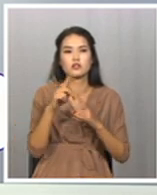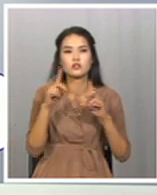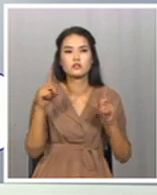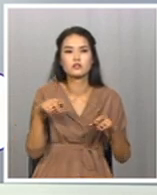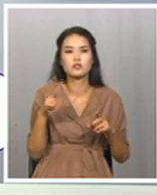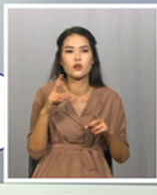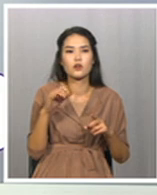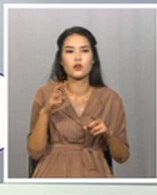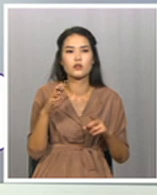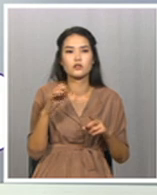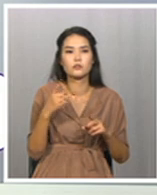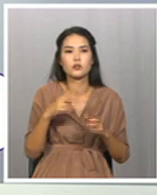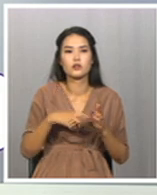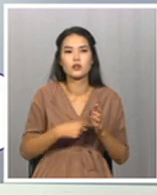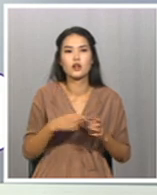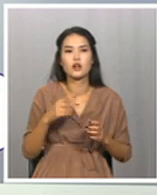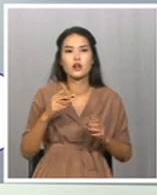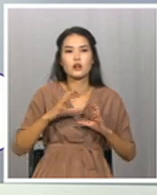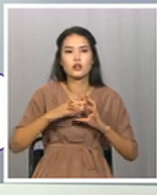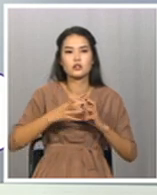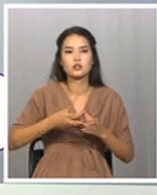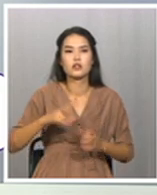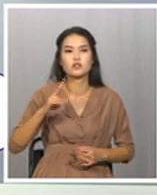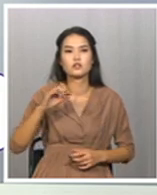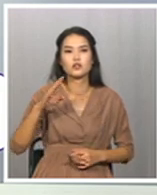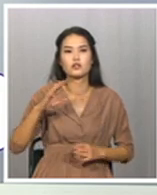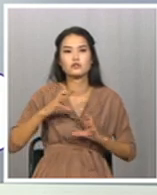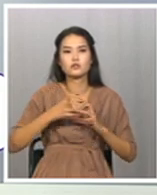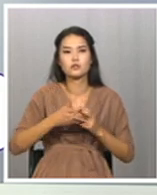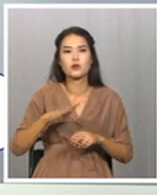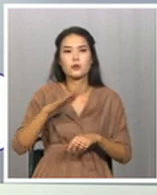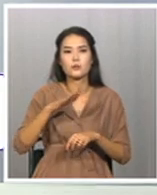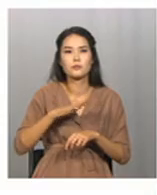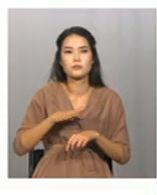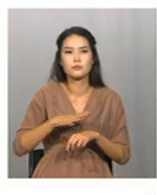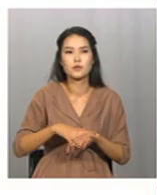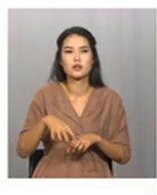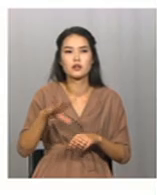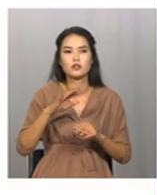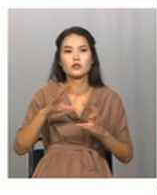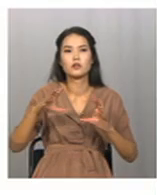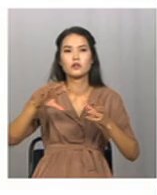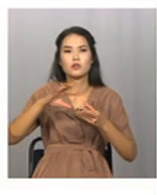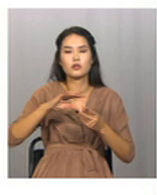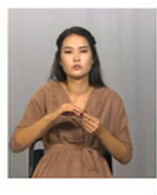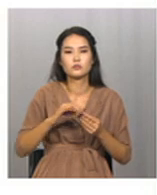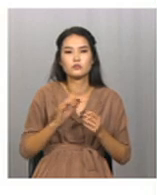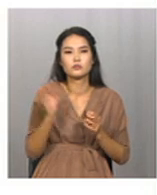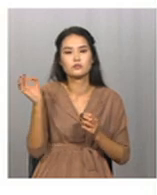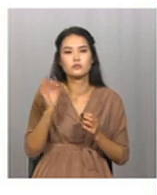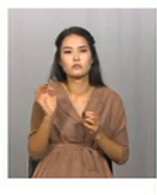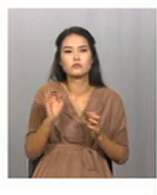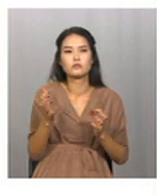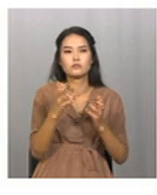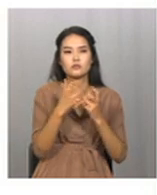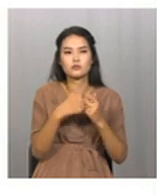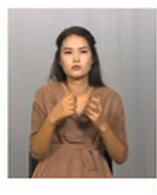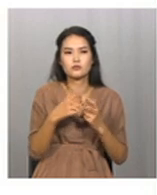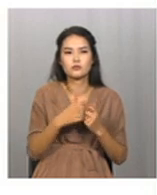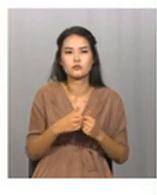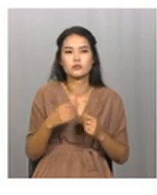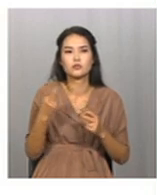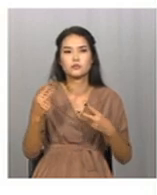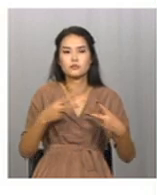Дүниежүзілік даму банкі бірлесе отырып осы мемлекеттердің жалпы статистикалық деректерін талдайды және бір-бірімен салыстырады